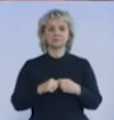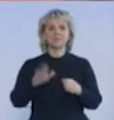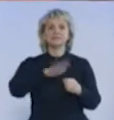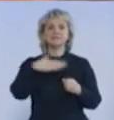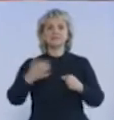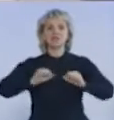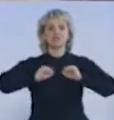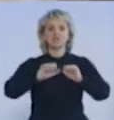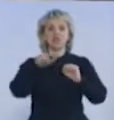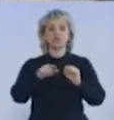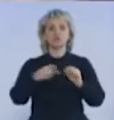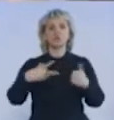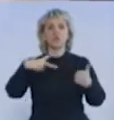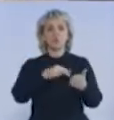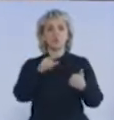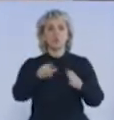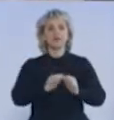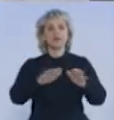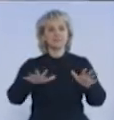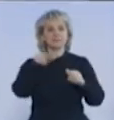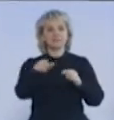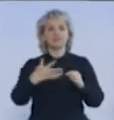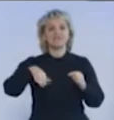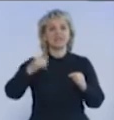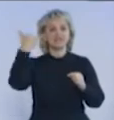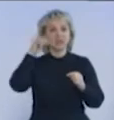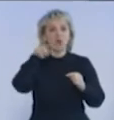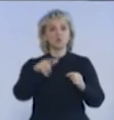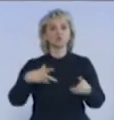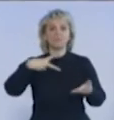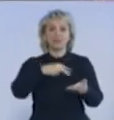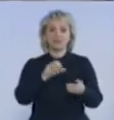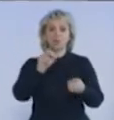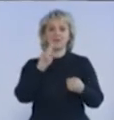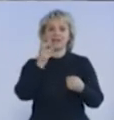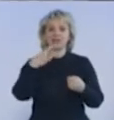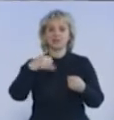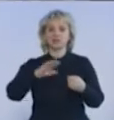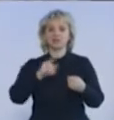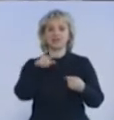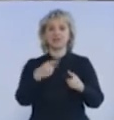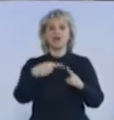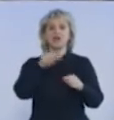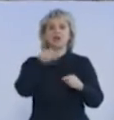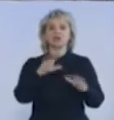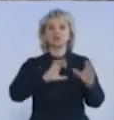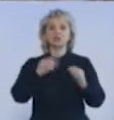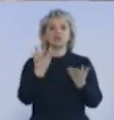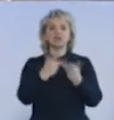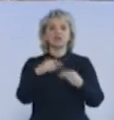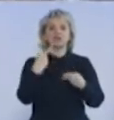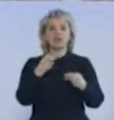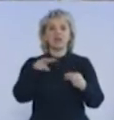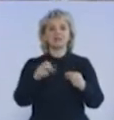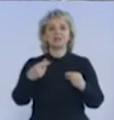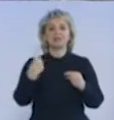Всесторонняя защита и уколом, и распылением. Весь рогатый скот прививают от клещей. Купать будем животных и трачивать от 2 литра на одну